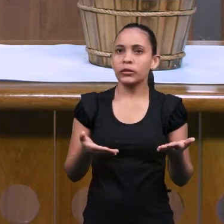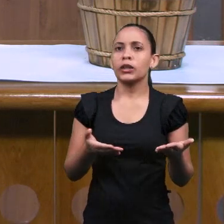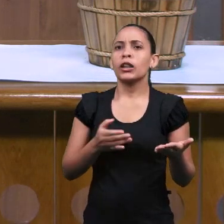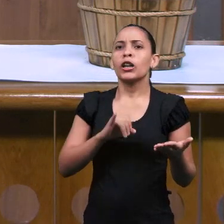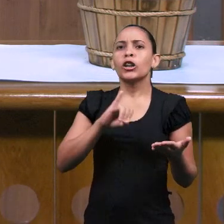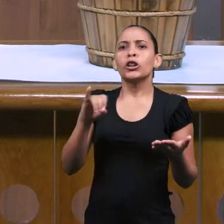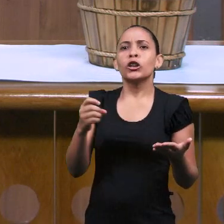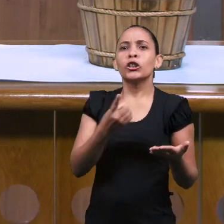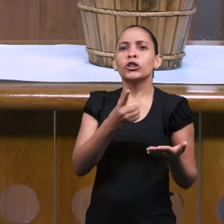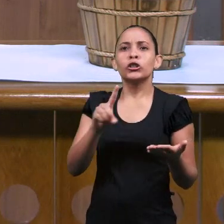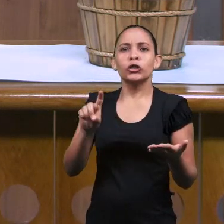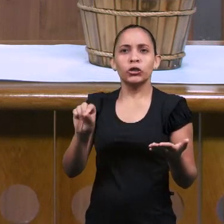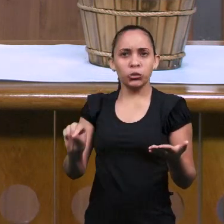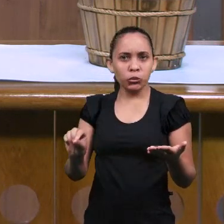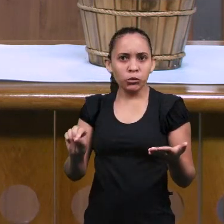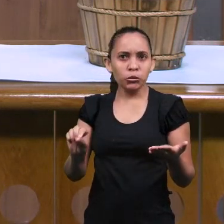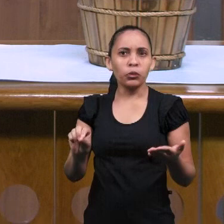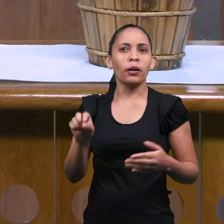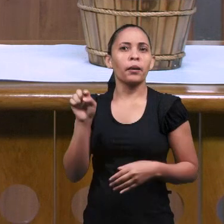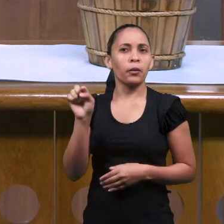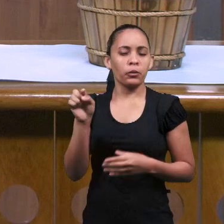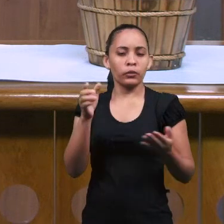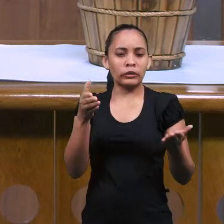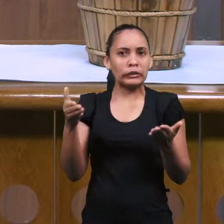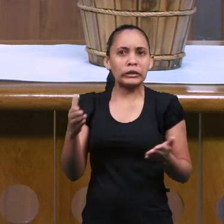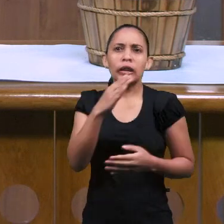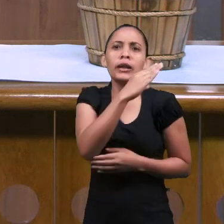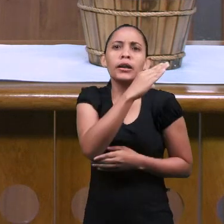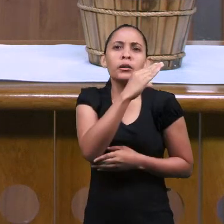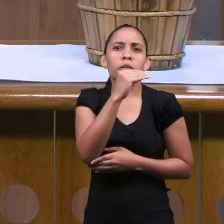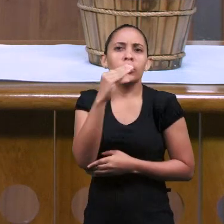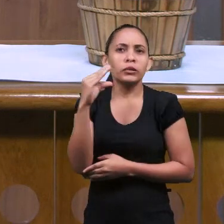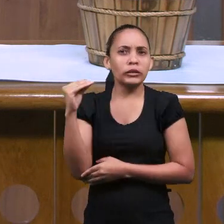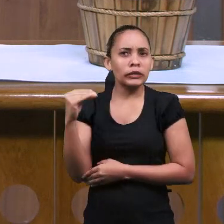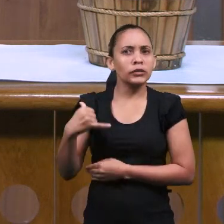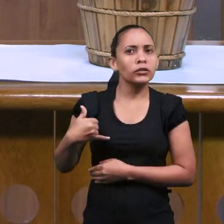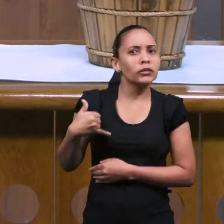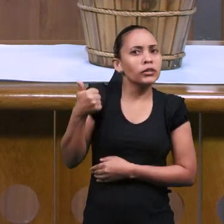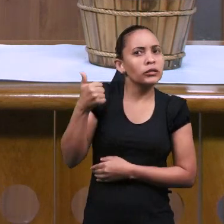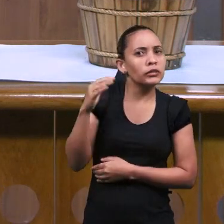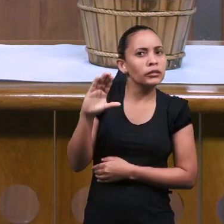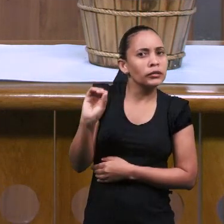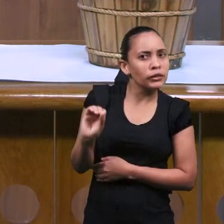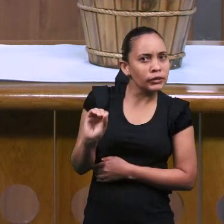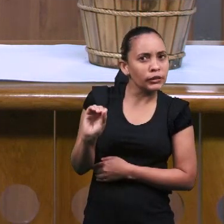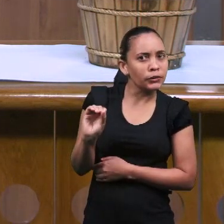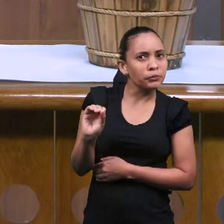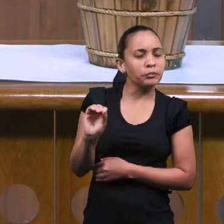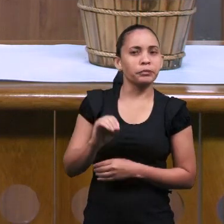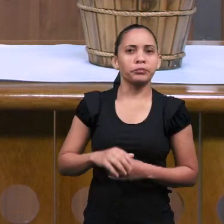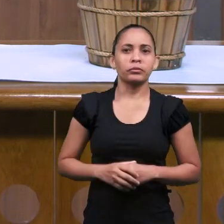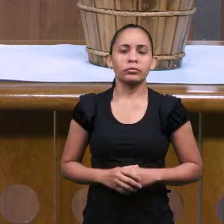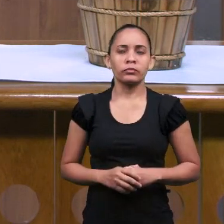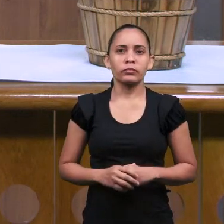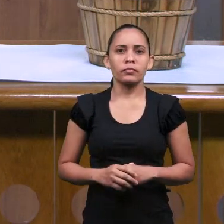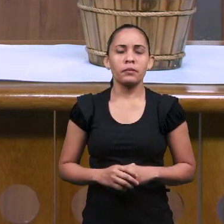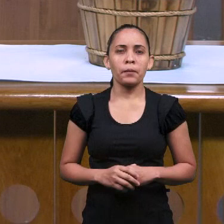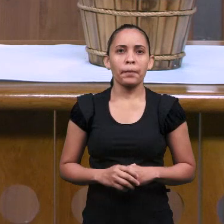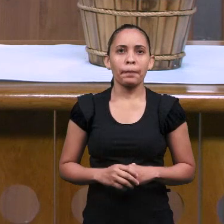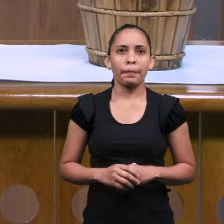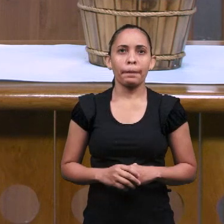notre frère Jean Evangeliste, il est de Belo Horizonte, c'est un adolescent de 10 ans. 10